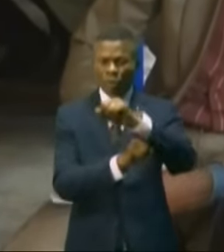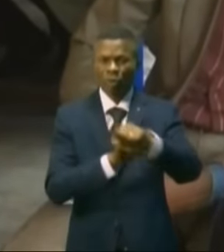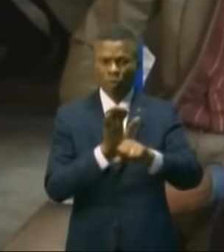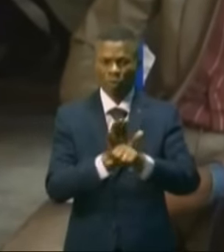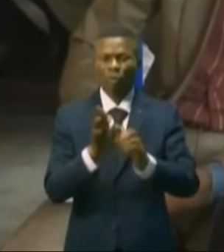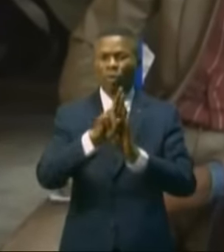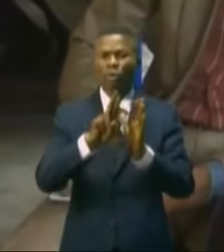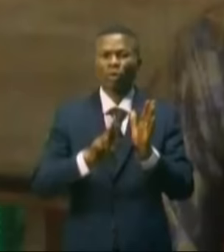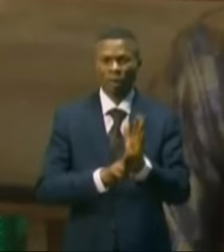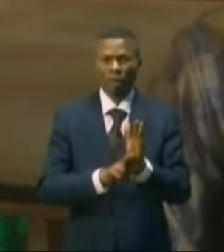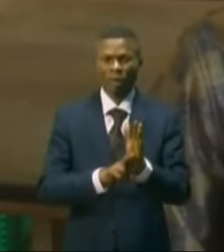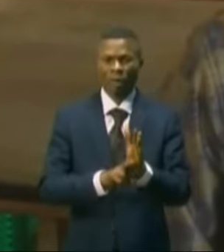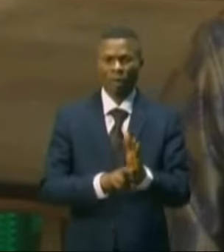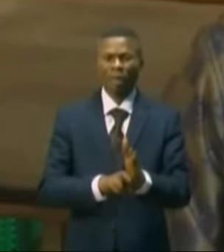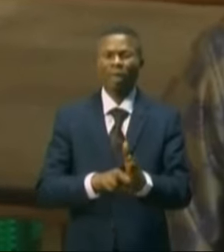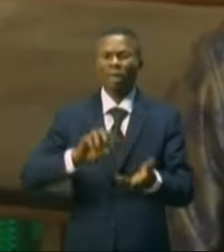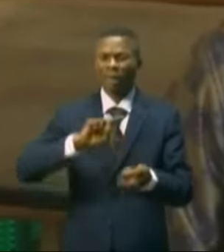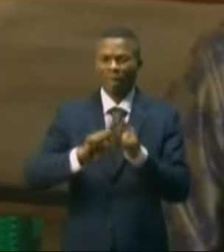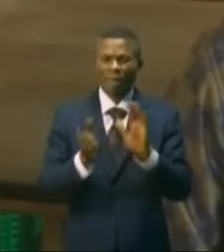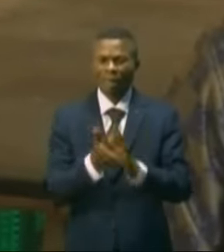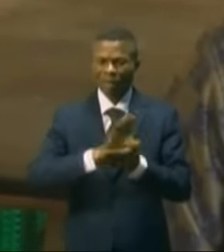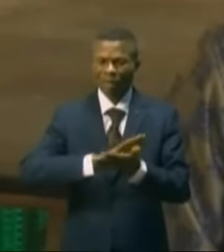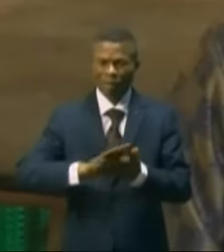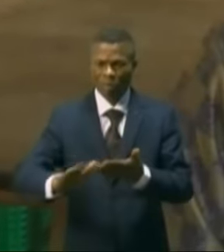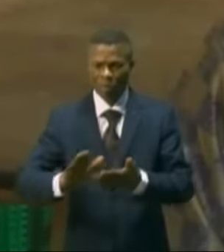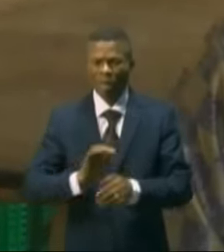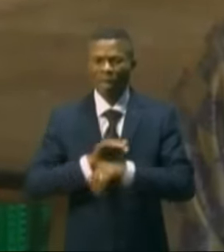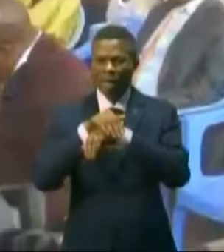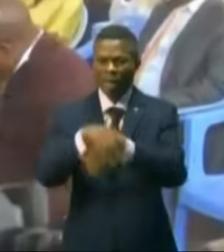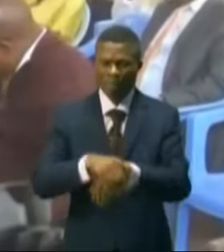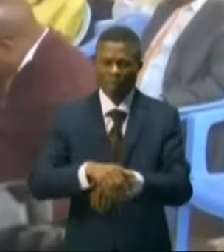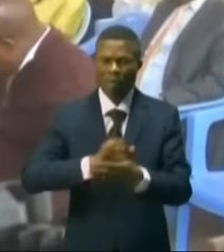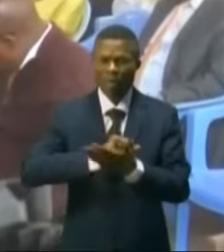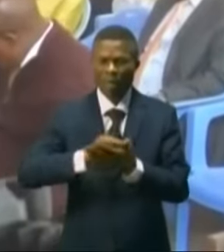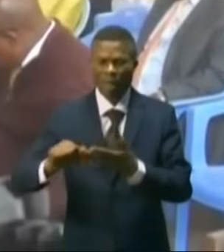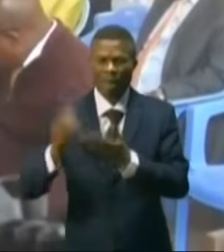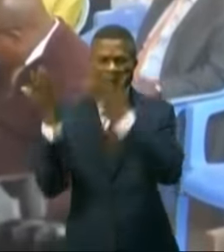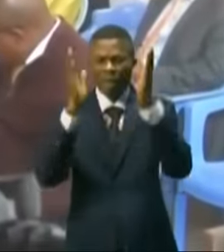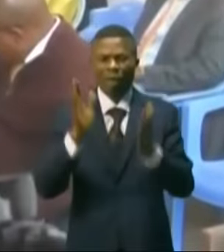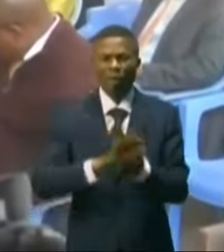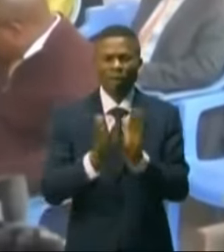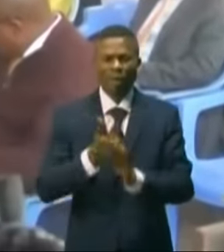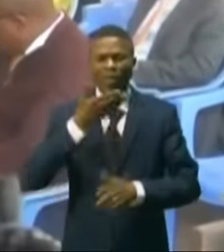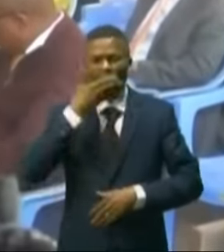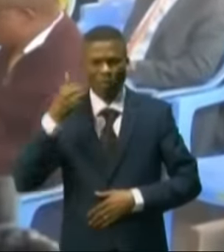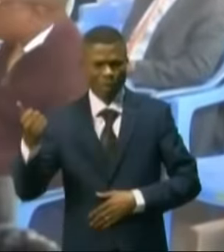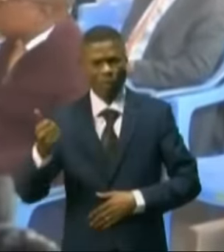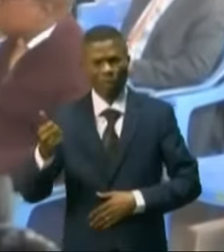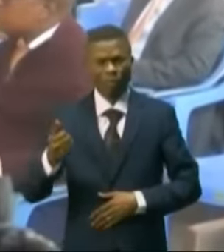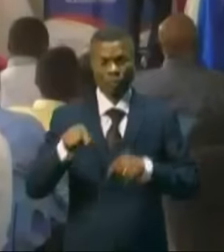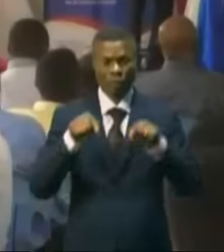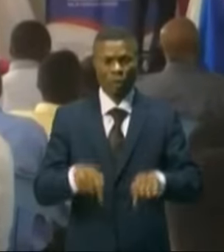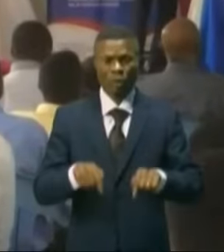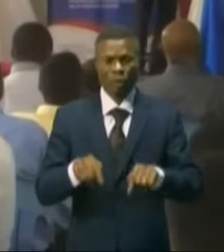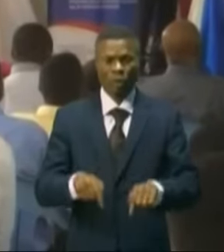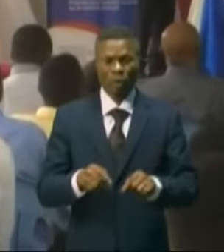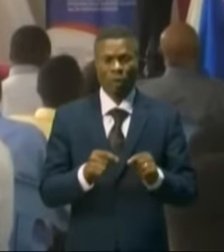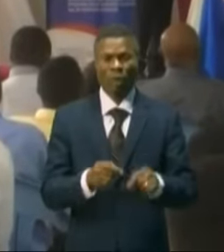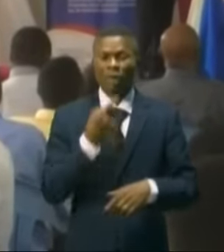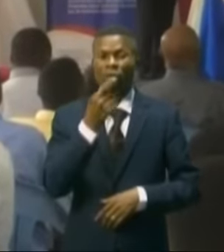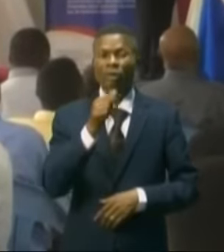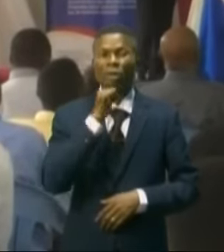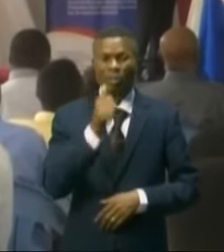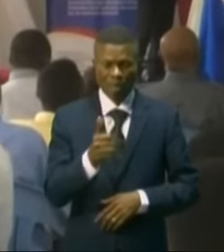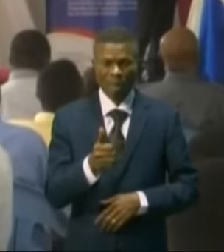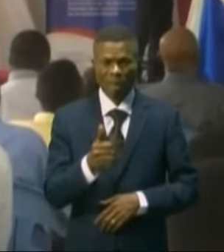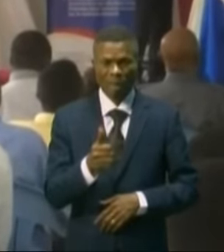c'est d'assainir, de contribuer à l'assainissement du climat des affaires et des investissements. Aujourd'hui, on ne peut pas prétendre où